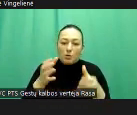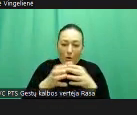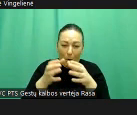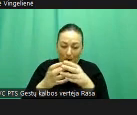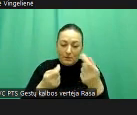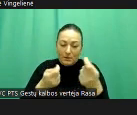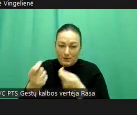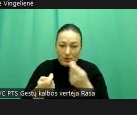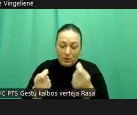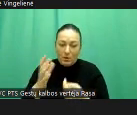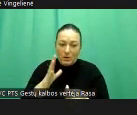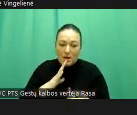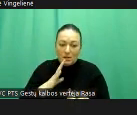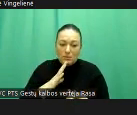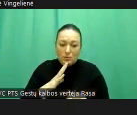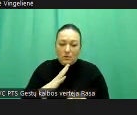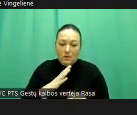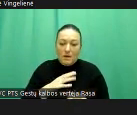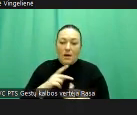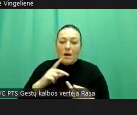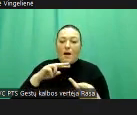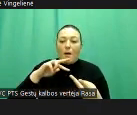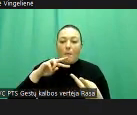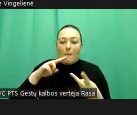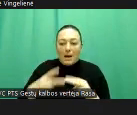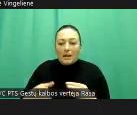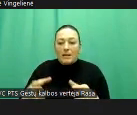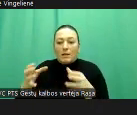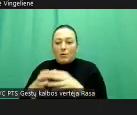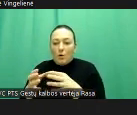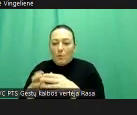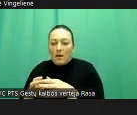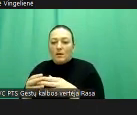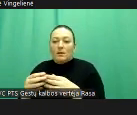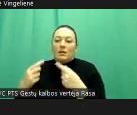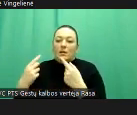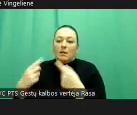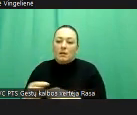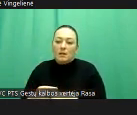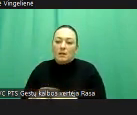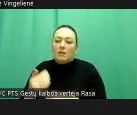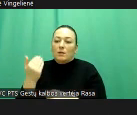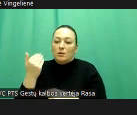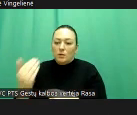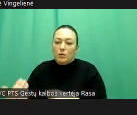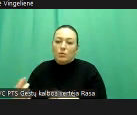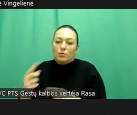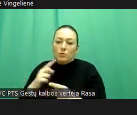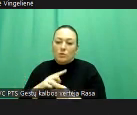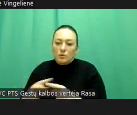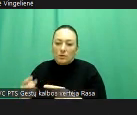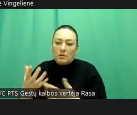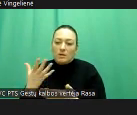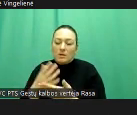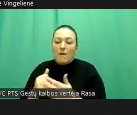vadovu ir pakeitėte tą komandą, perėjote kažkur kitur, tai jūs iš karto turite pakeisti savo